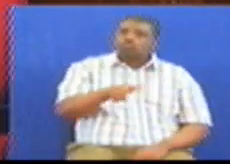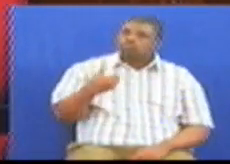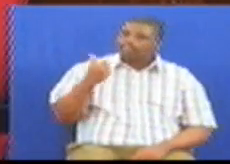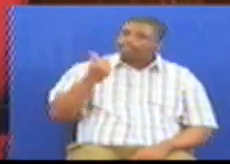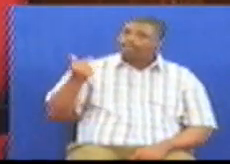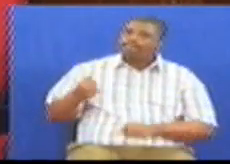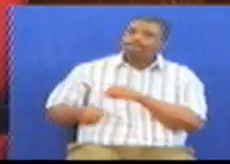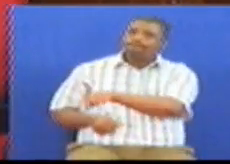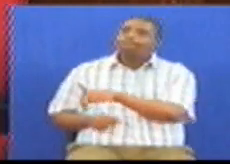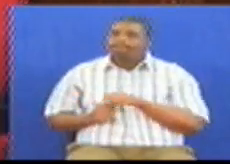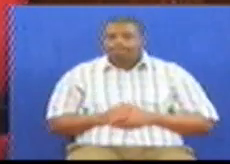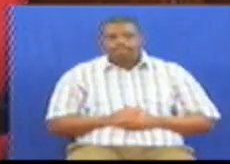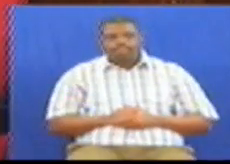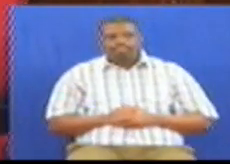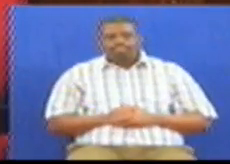Lakini